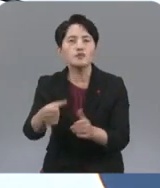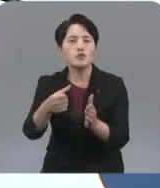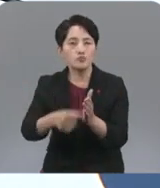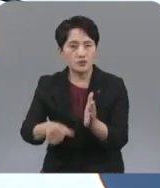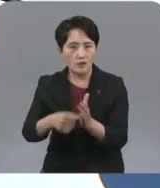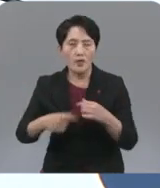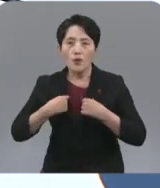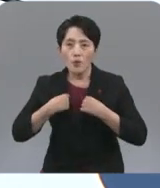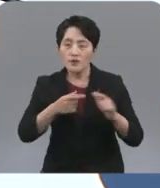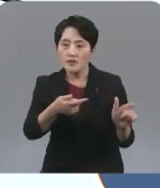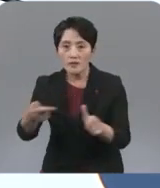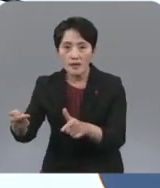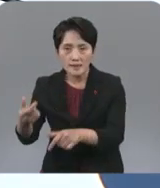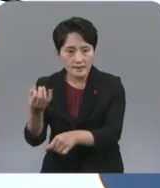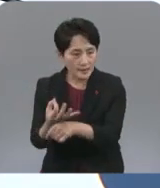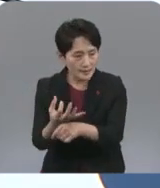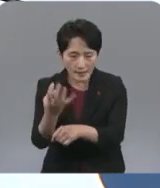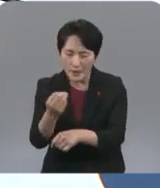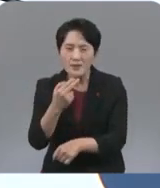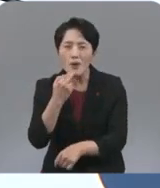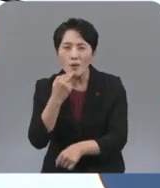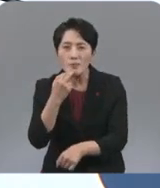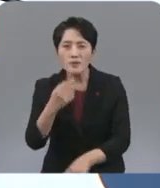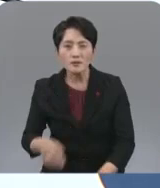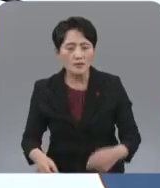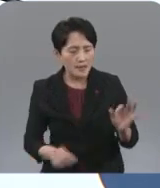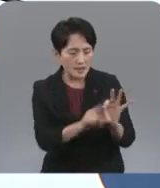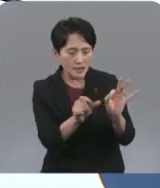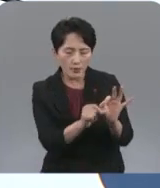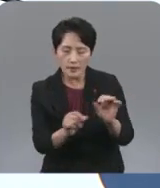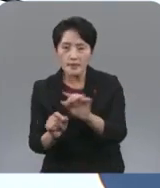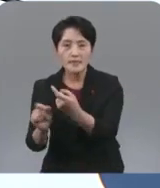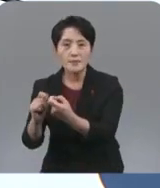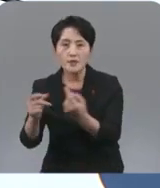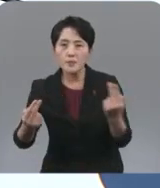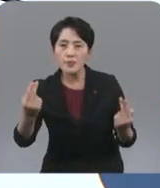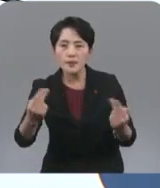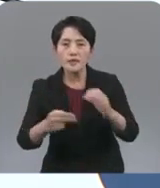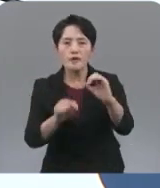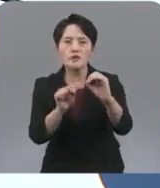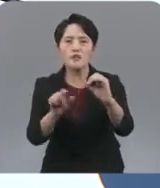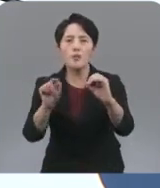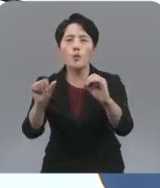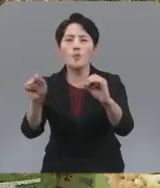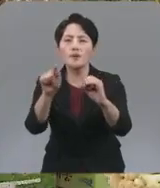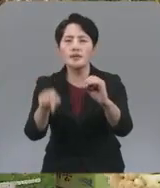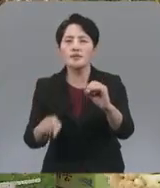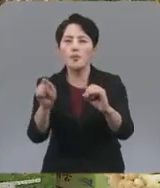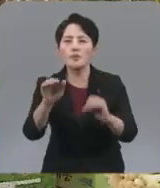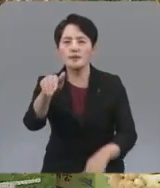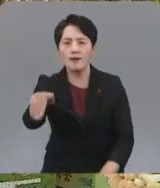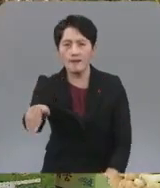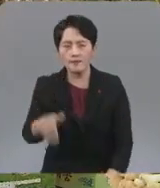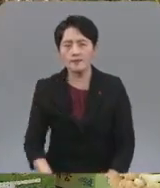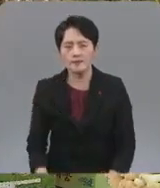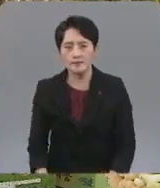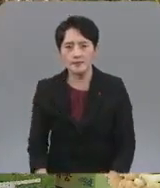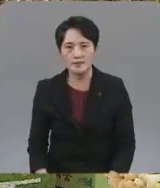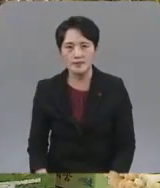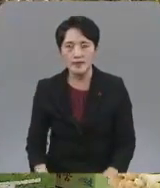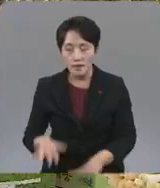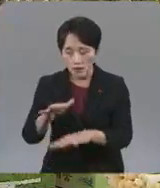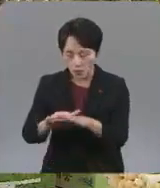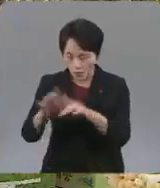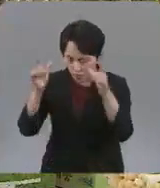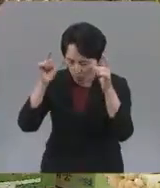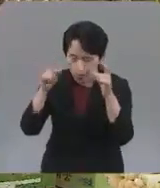pêche a elle aussi ralenti, en passant de 7,3% en octobre en glissement annuel à 6,6% le mois dernier.